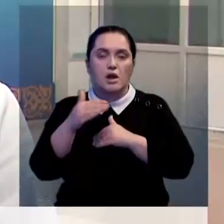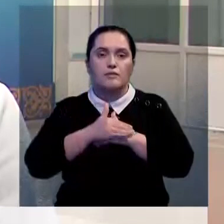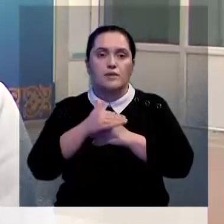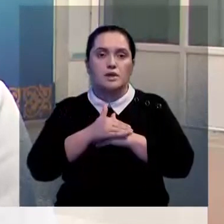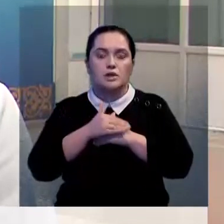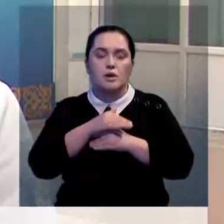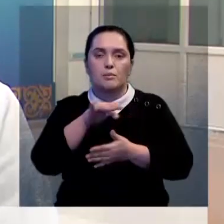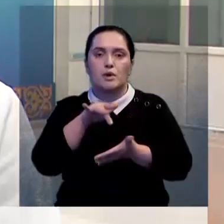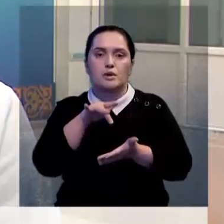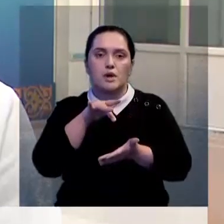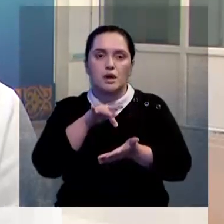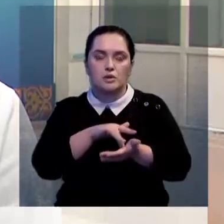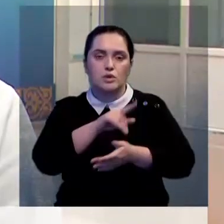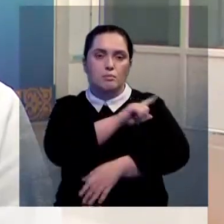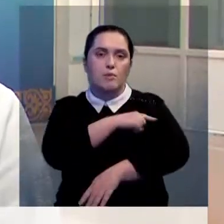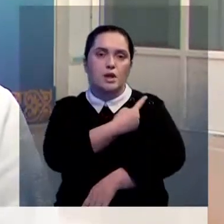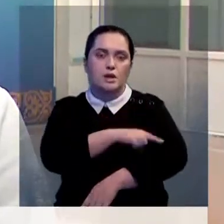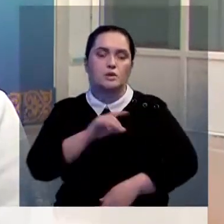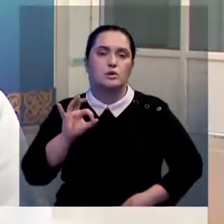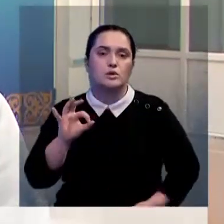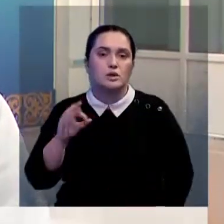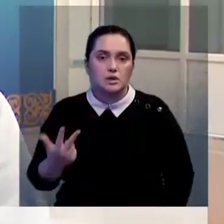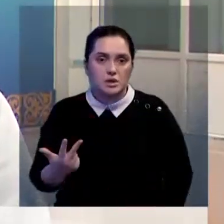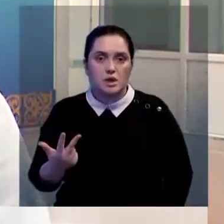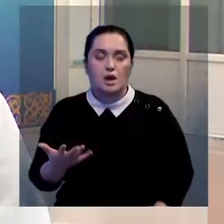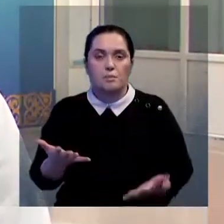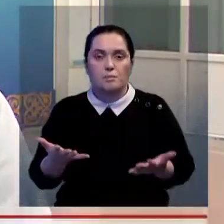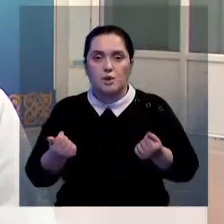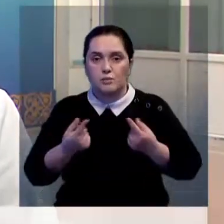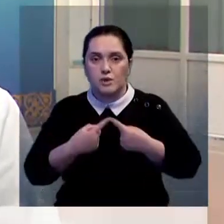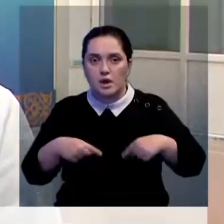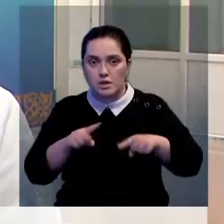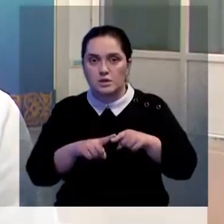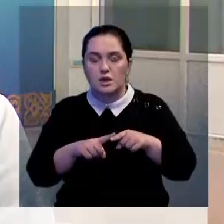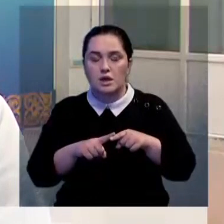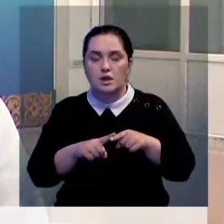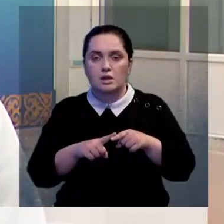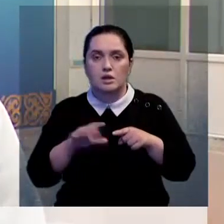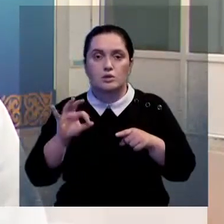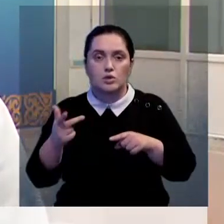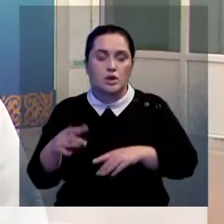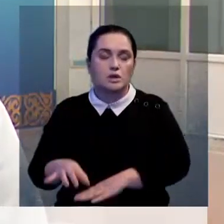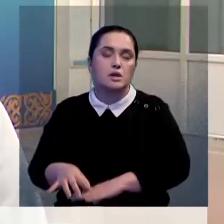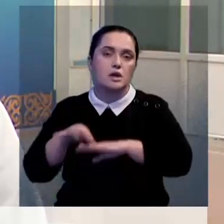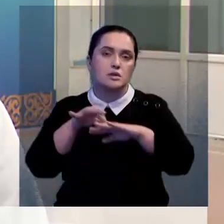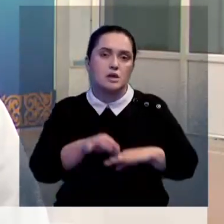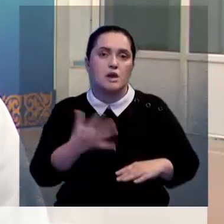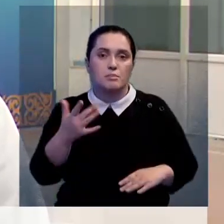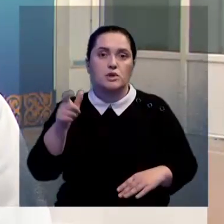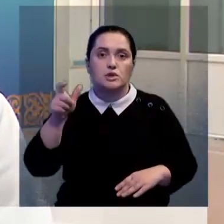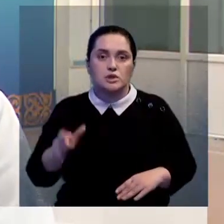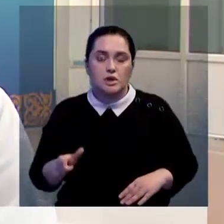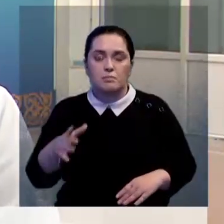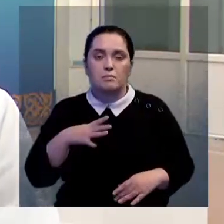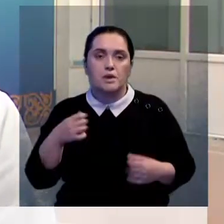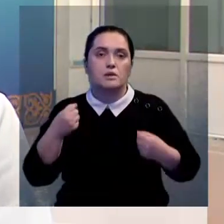в городскую больницу скорой неотложной помощи, в приемном отделении, со скорой помощью доставлено 5 пациентов после